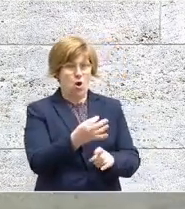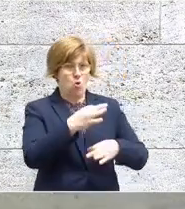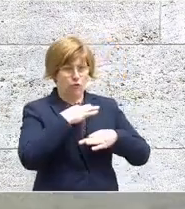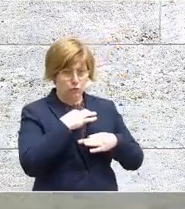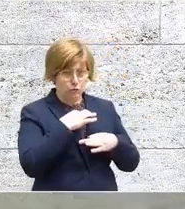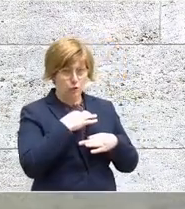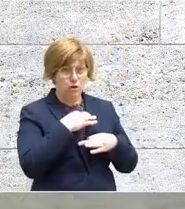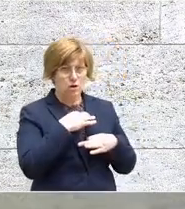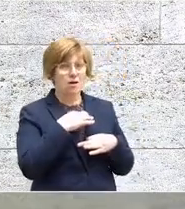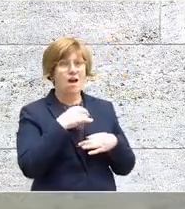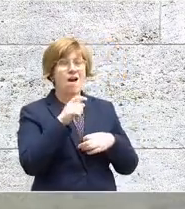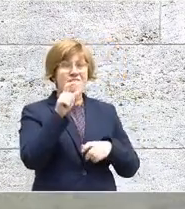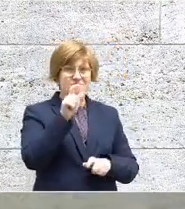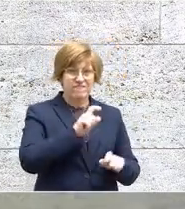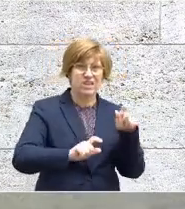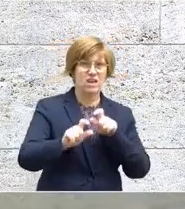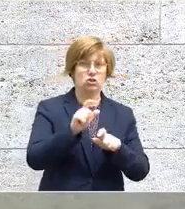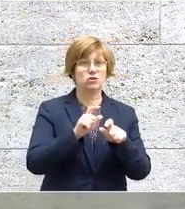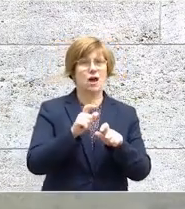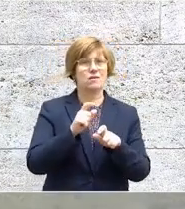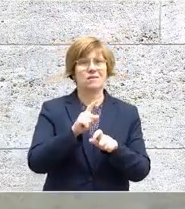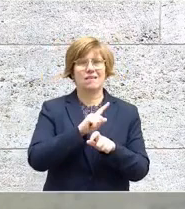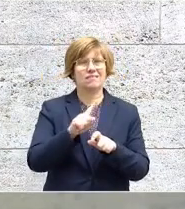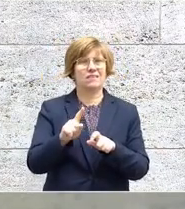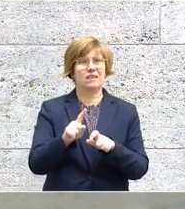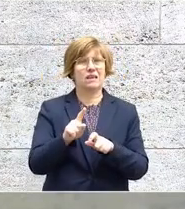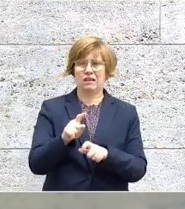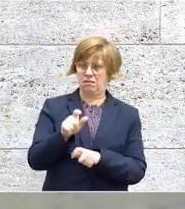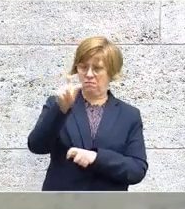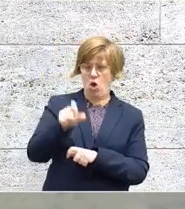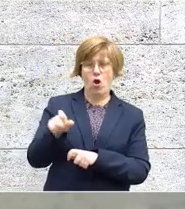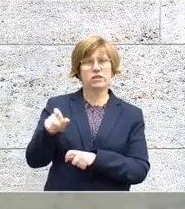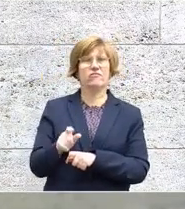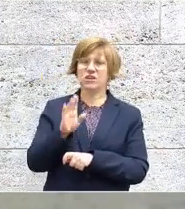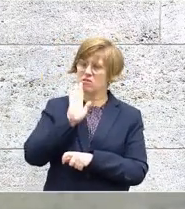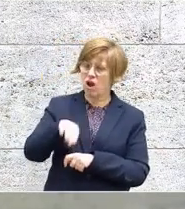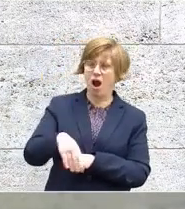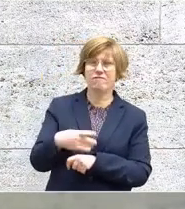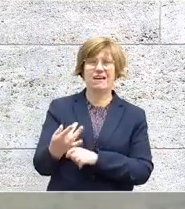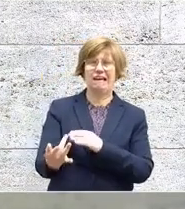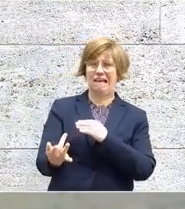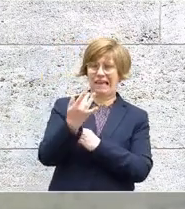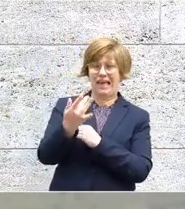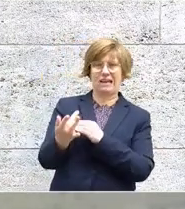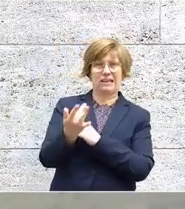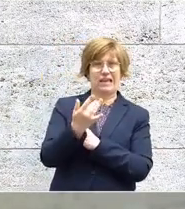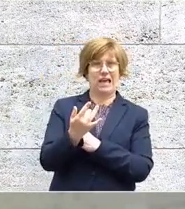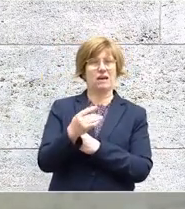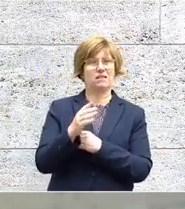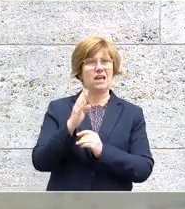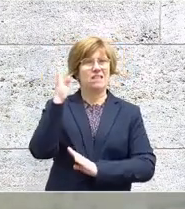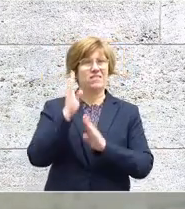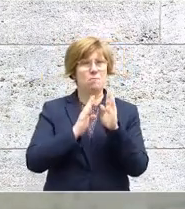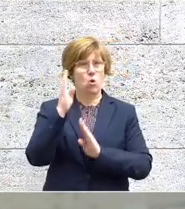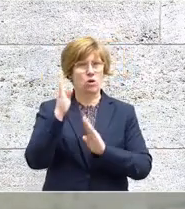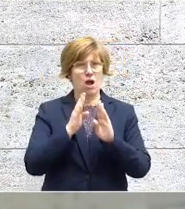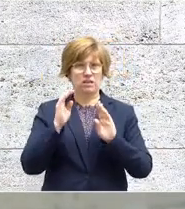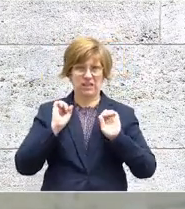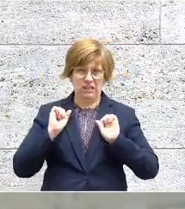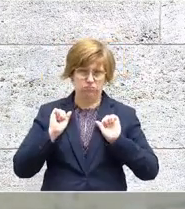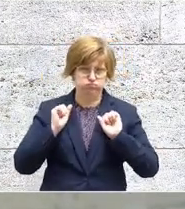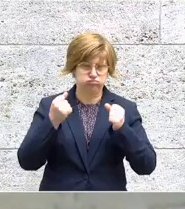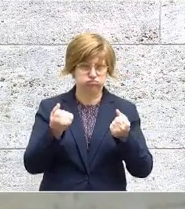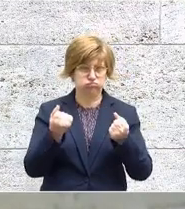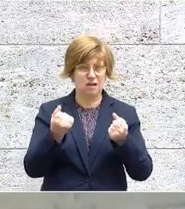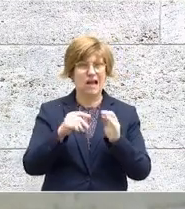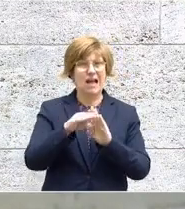auch, der Widerstand legitimiert nicht diejenigen, die ihn gegen unseren demokratischen Rechtsstaat in Stellung bringen